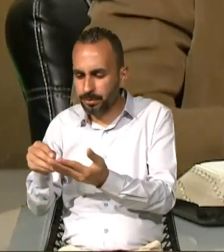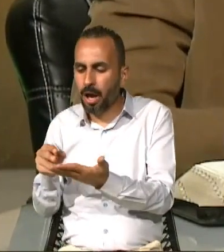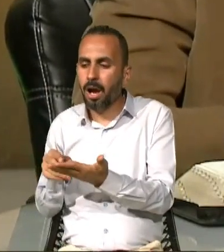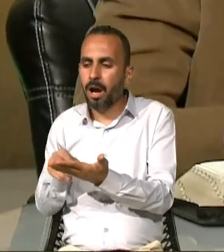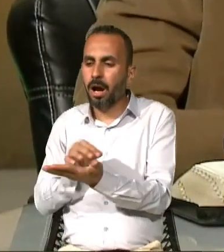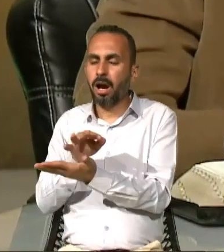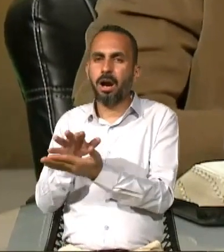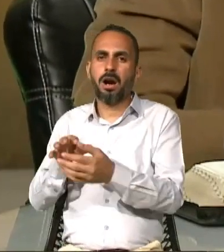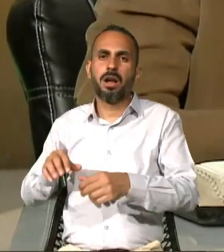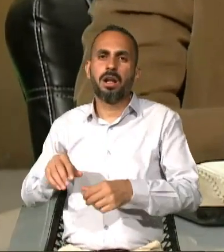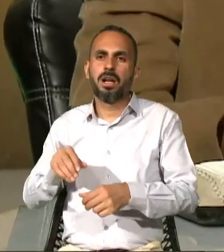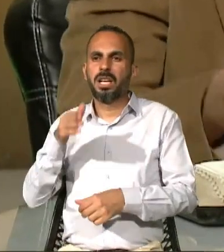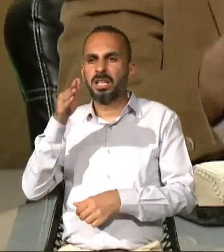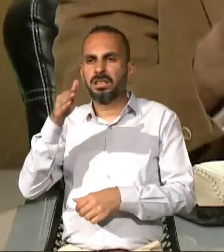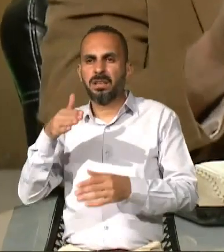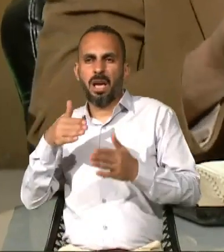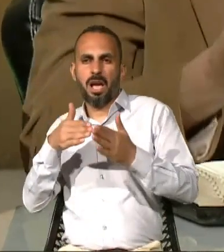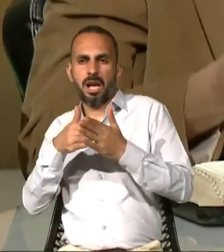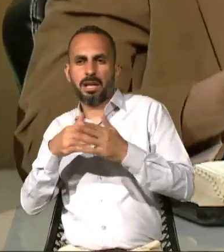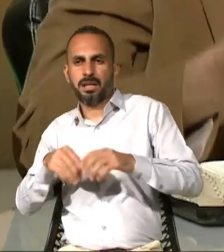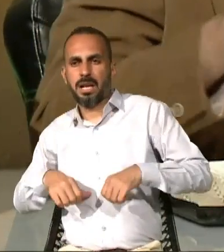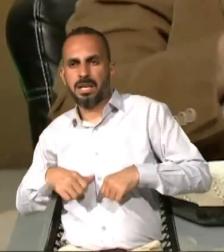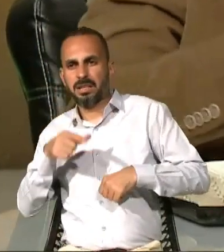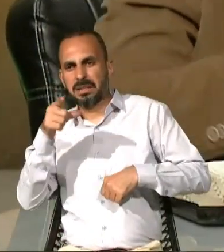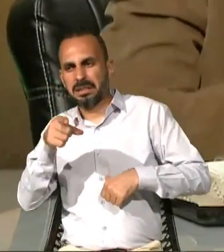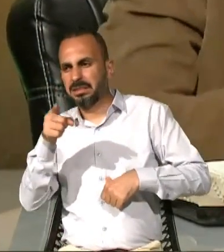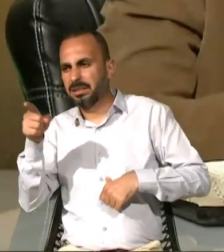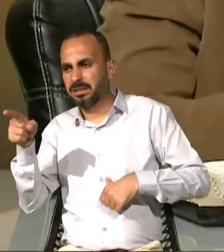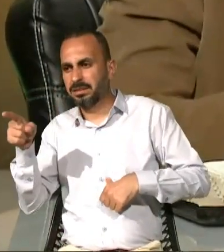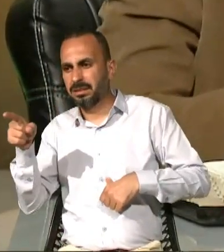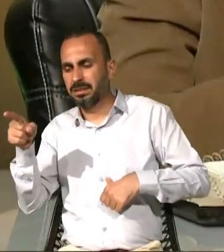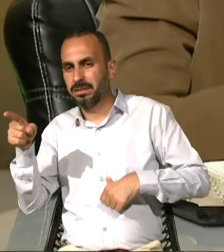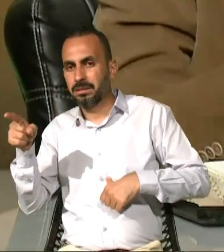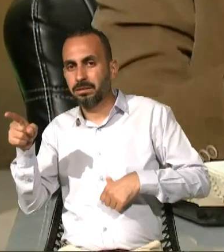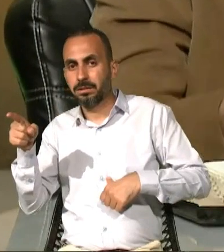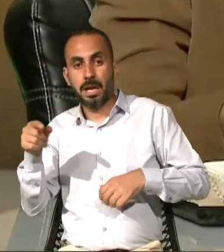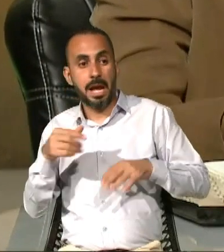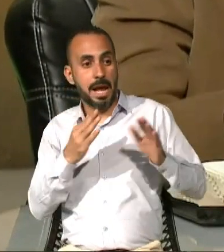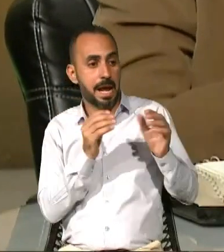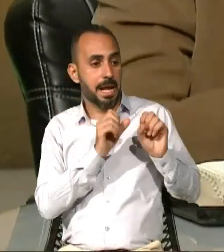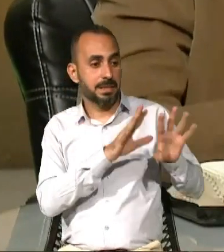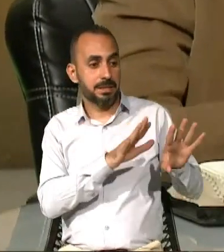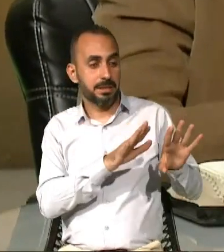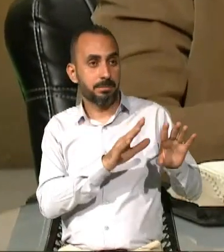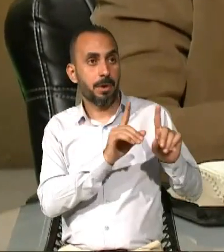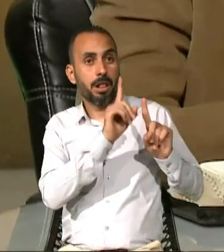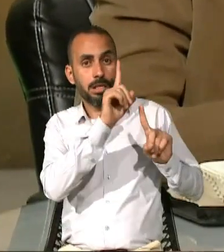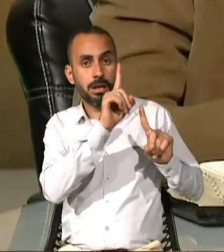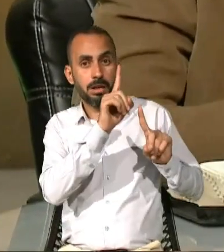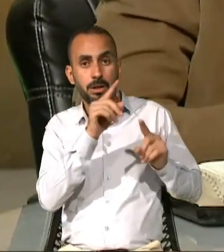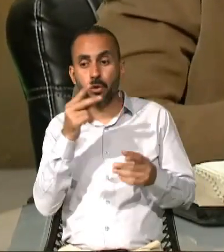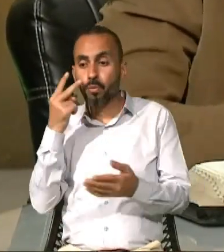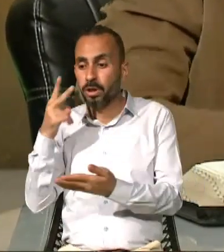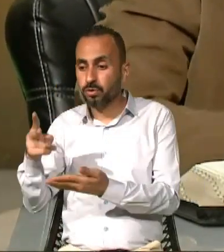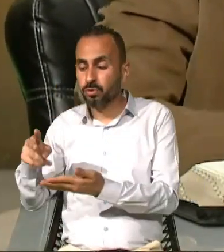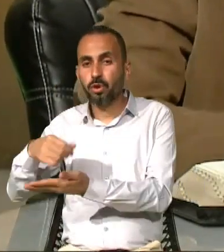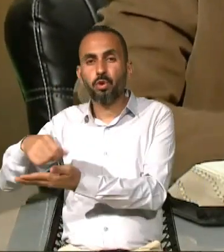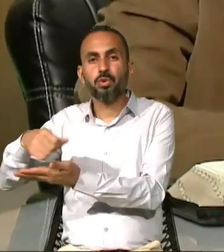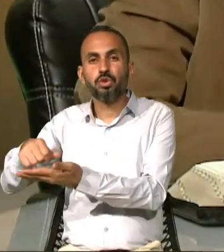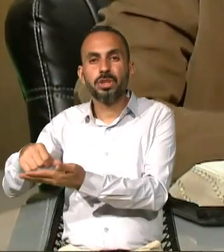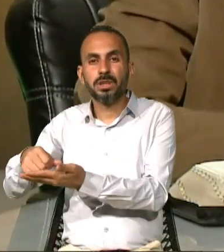بالكوتشينه قالت الكلام ده، هل اقدر اعلق احداث حياتي والمستقبل على كوتشينه